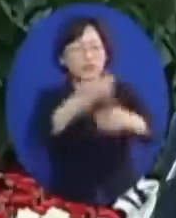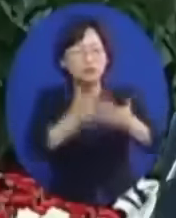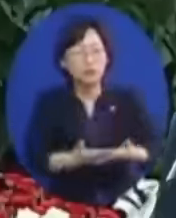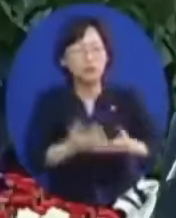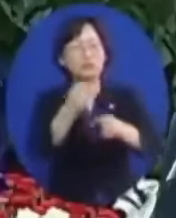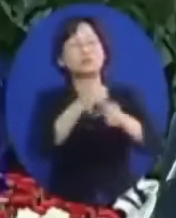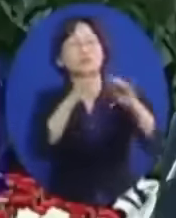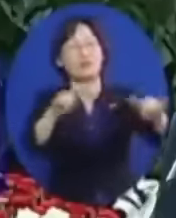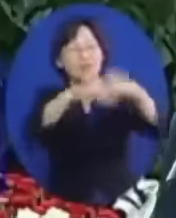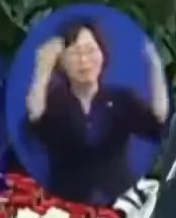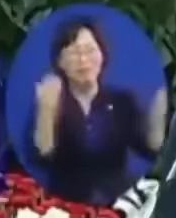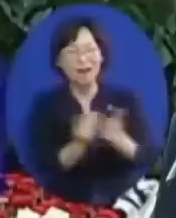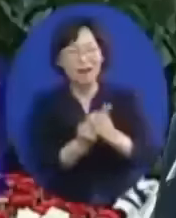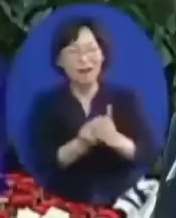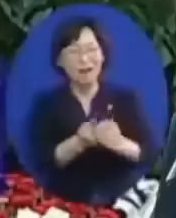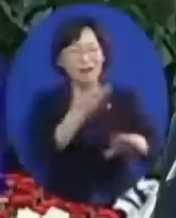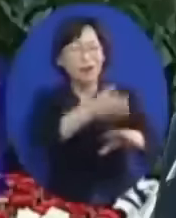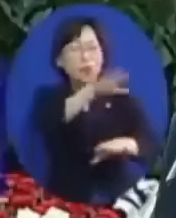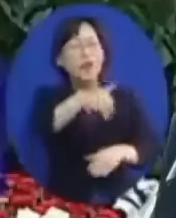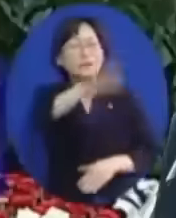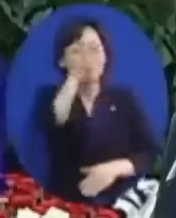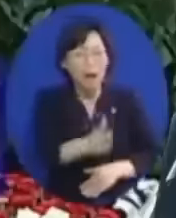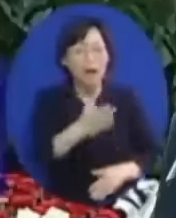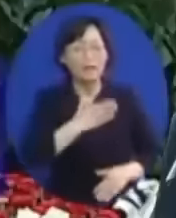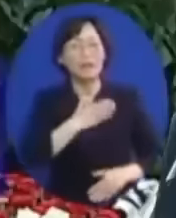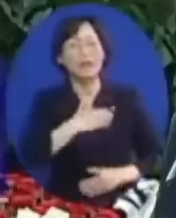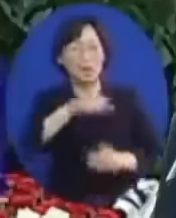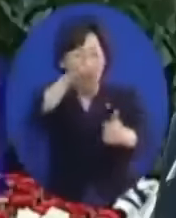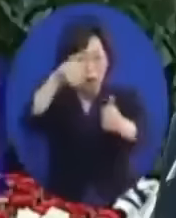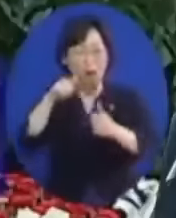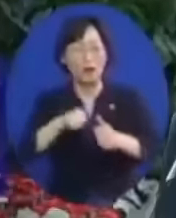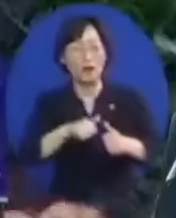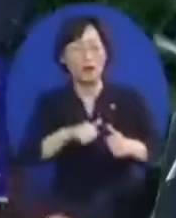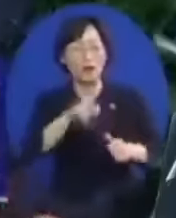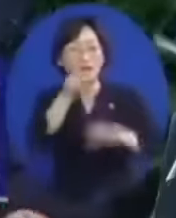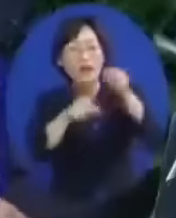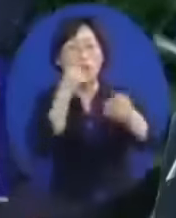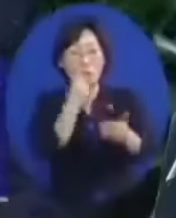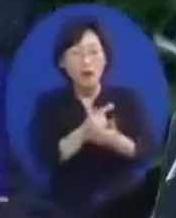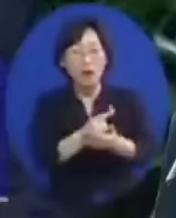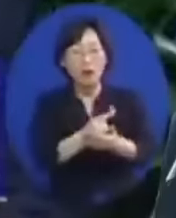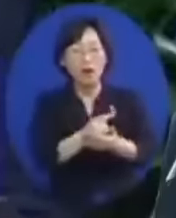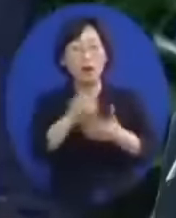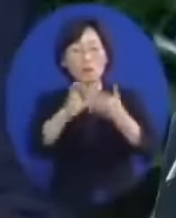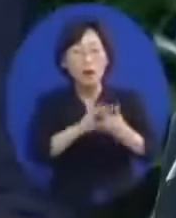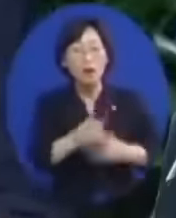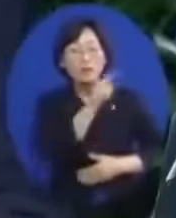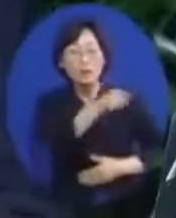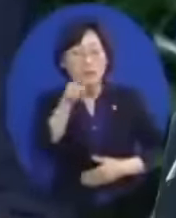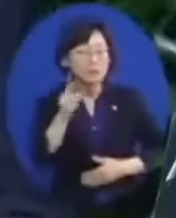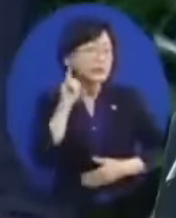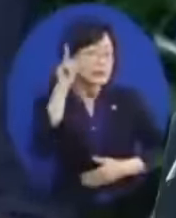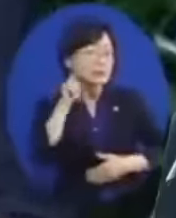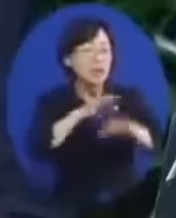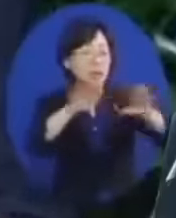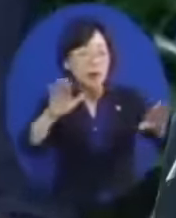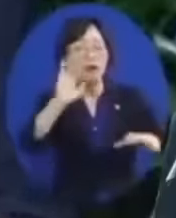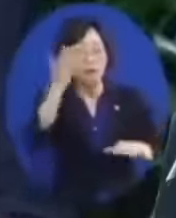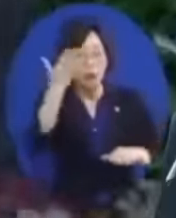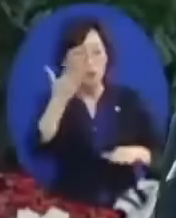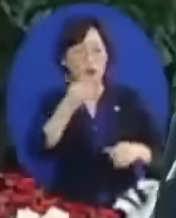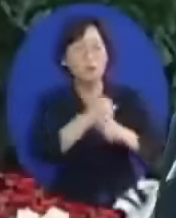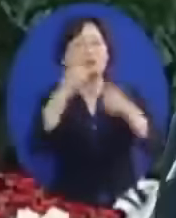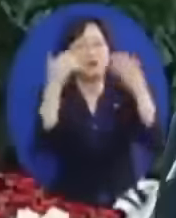짐진 자들아 다른 데 가지 마라. 내게로 오라. 내게 마음을 쏟아놓아라. 그러면 너희가 스트레스에서 해방될 수 있게